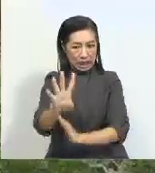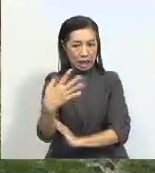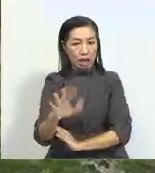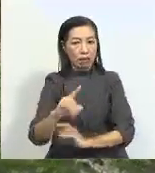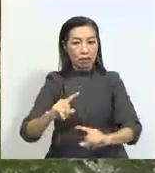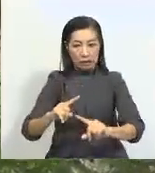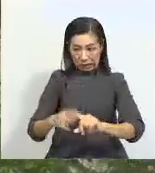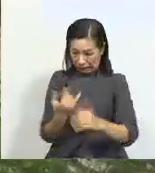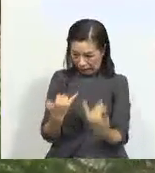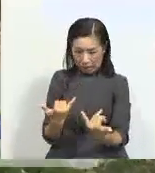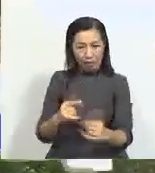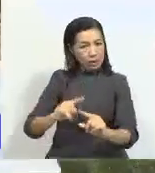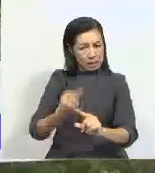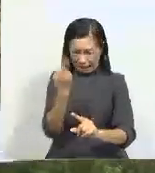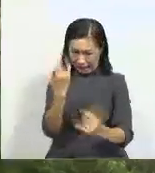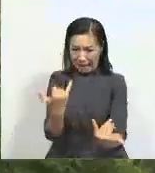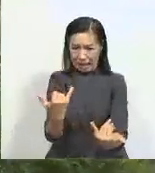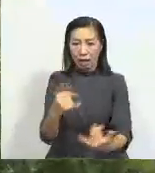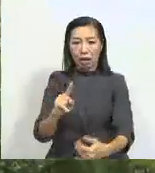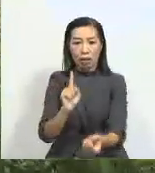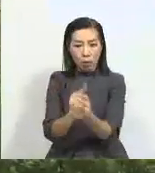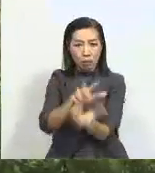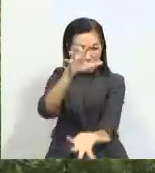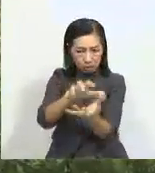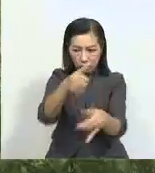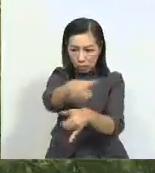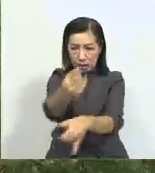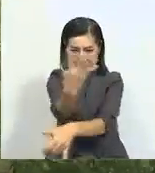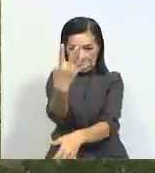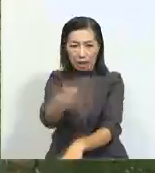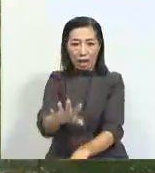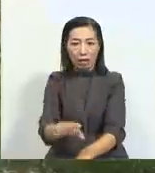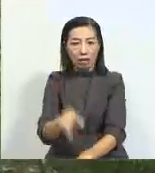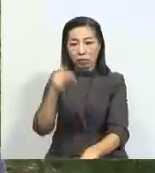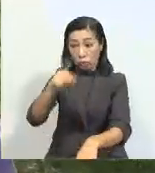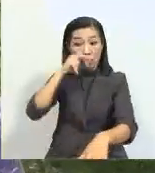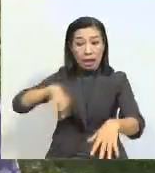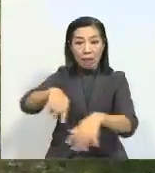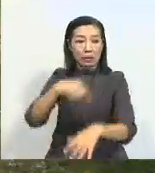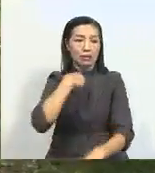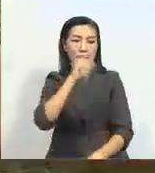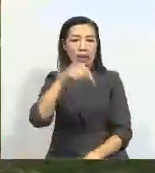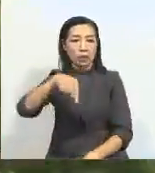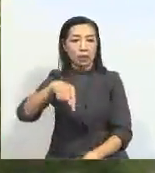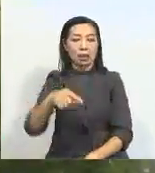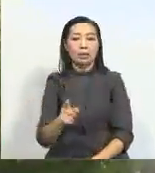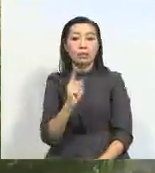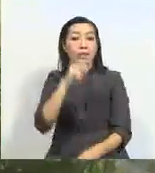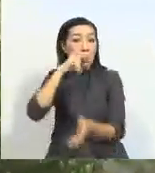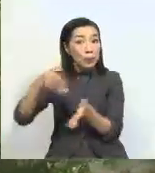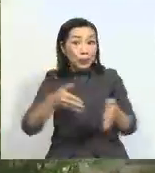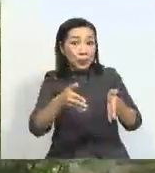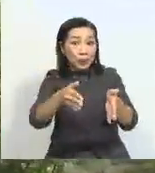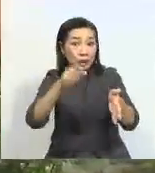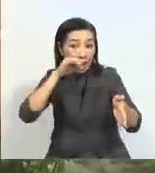ดือน เนี่ยเดือนนี ้เดือนนี้เจอ4ตัวแล้ว คร ับ เจอแถวๆนี้เลย ตรงนี้ตัวนึงไม่ใช่อ่ะตรงน ี้3ในคลองที่พี่ล้